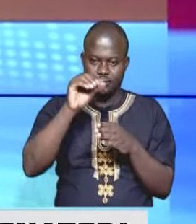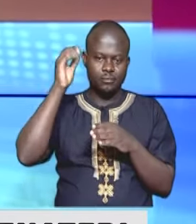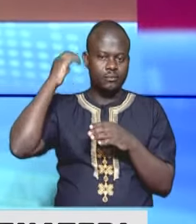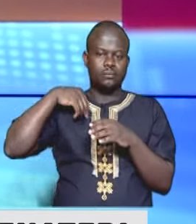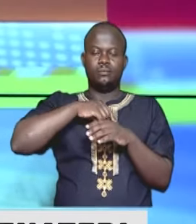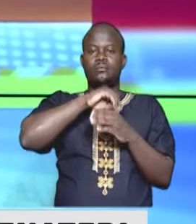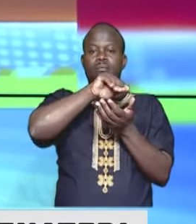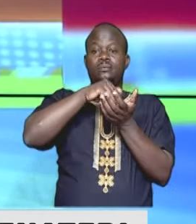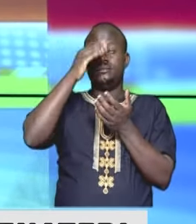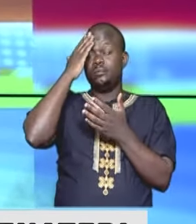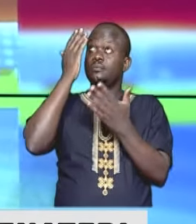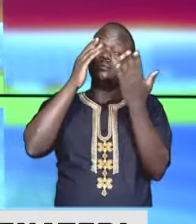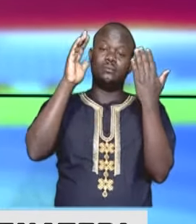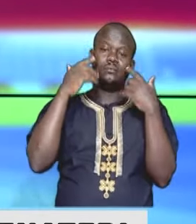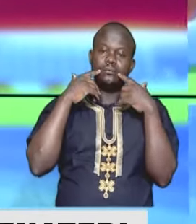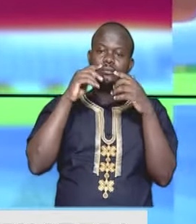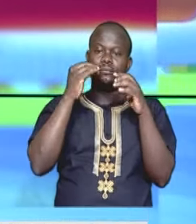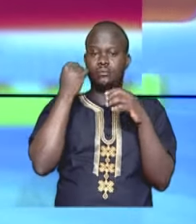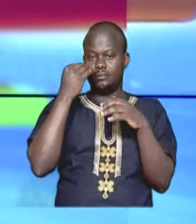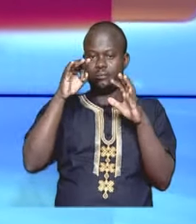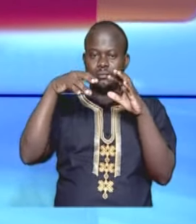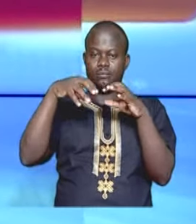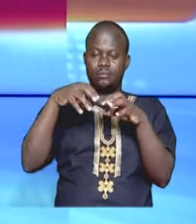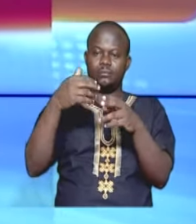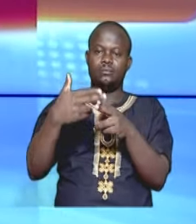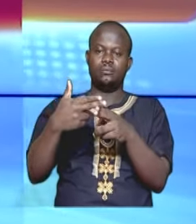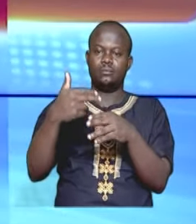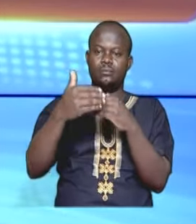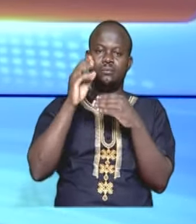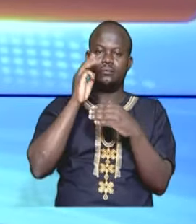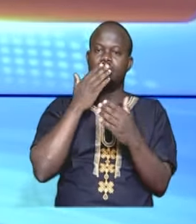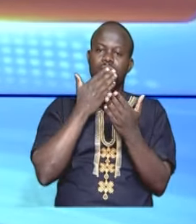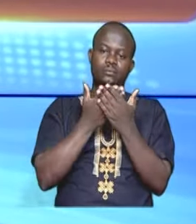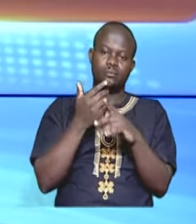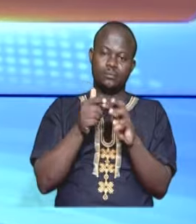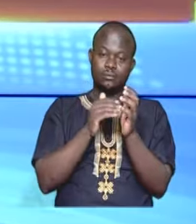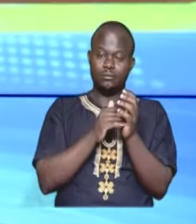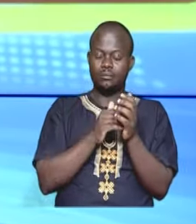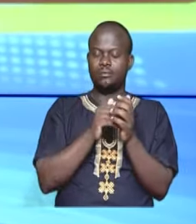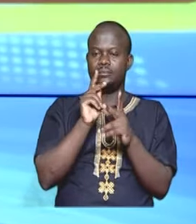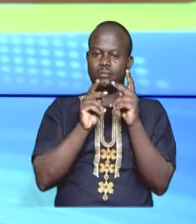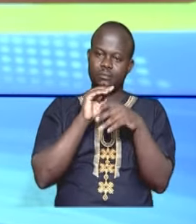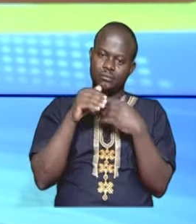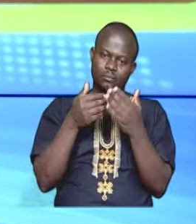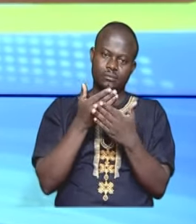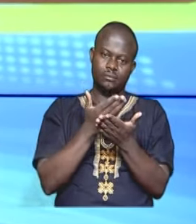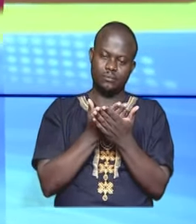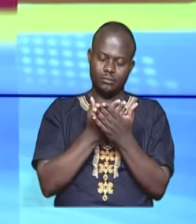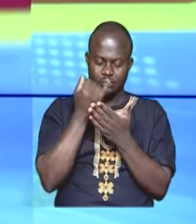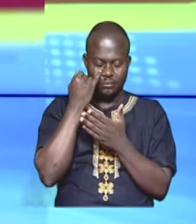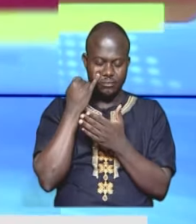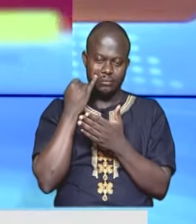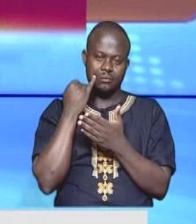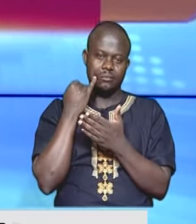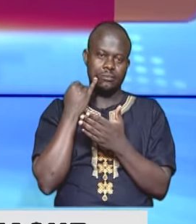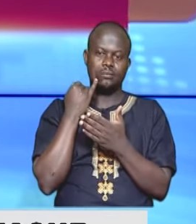ikigo cy'ubumenyi bw'ikirere kivuga ko nubwo imvura y'umuhindo wegereje izaba ari nziza ngo bitabujije ko buri wese agomba gukaza ingamba